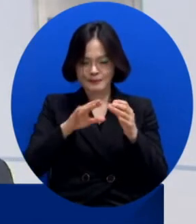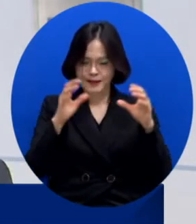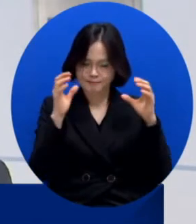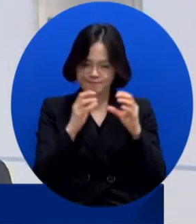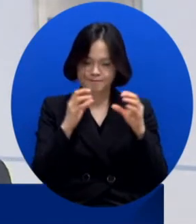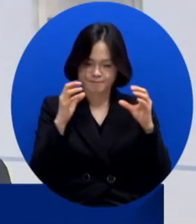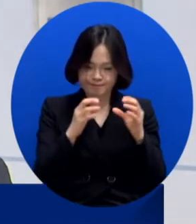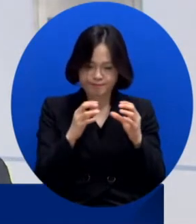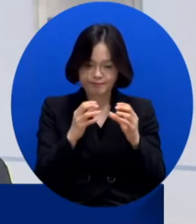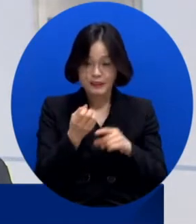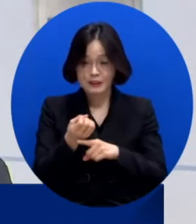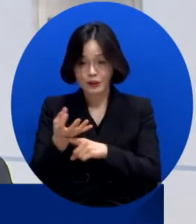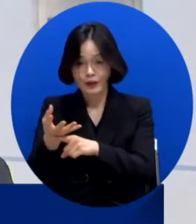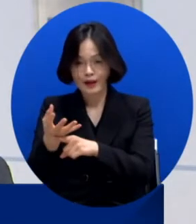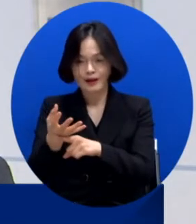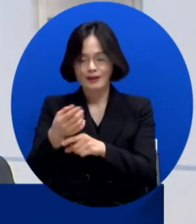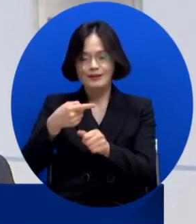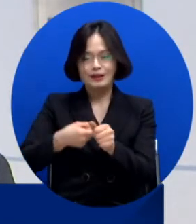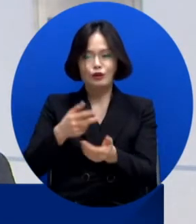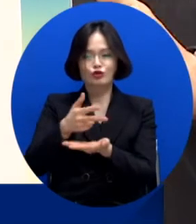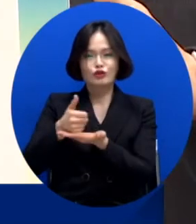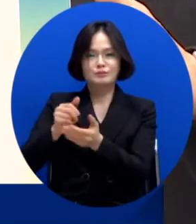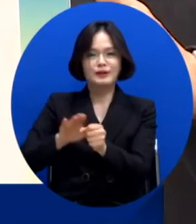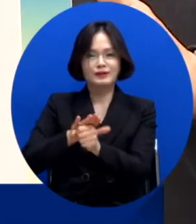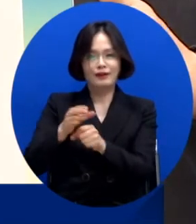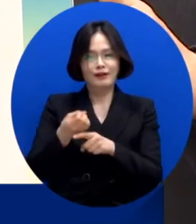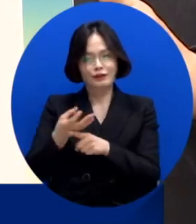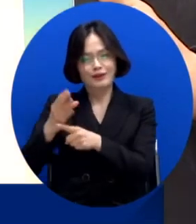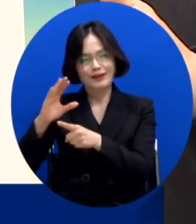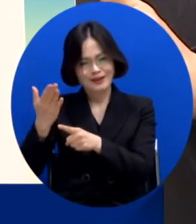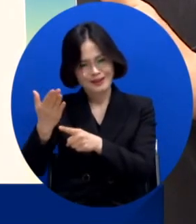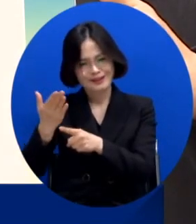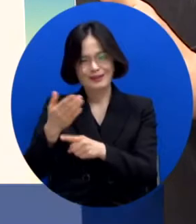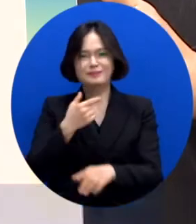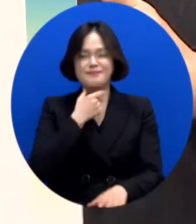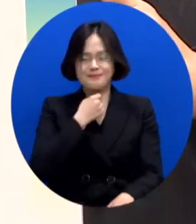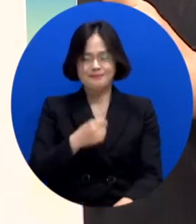주님의 사랑이 또 잘 전해지는 그런 기회가 되었으면 좋겠습니다.